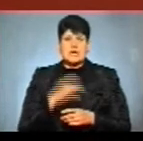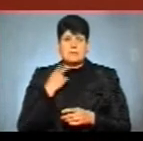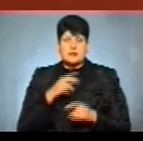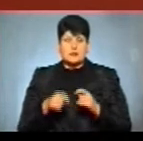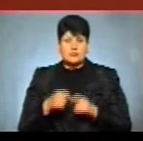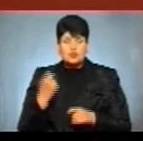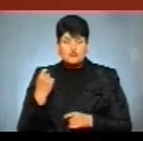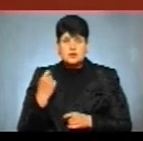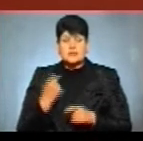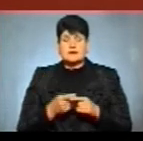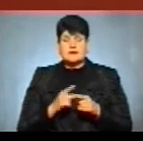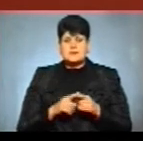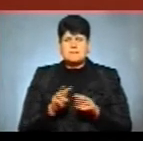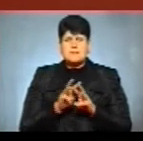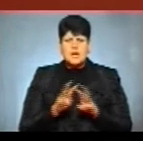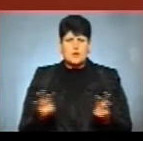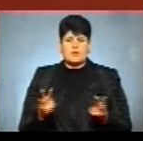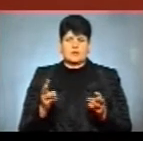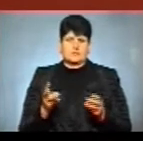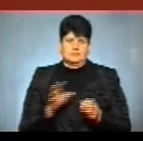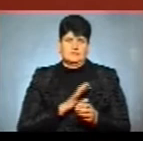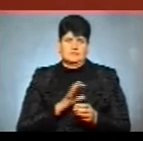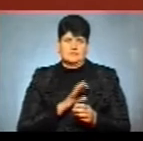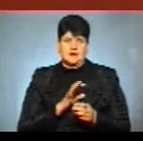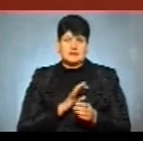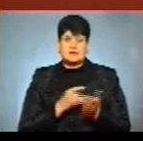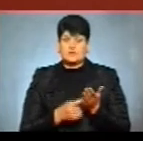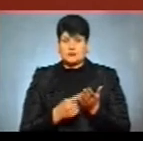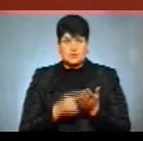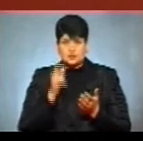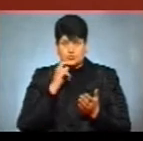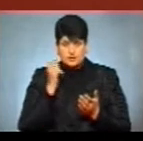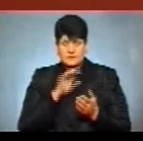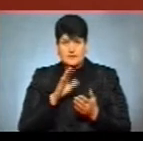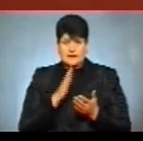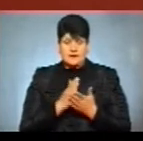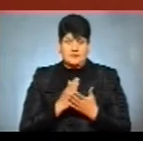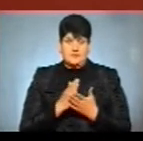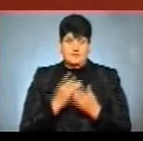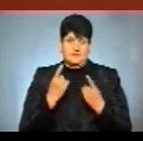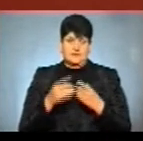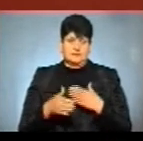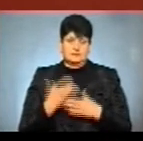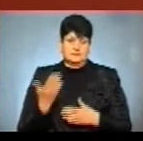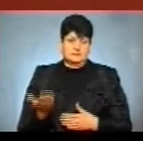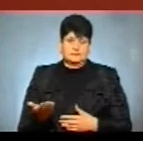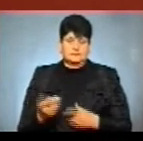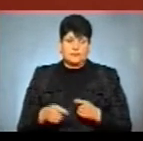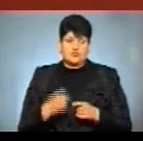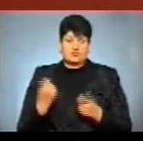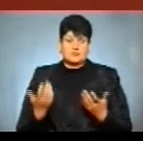правопорушень. Відтепер мільйонні статки, отримані з джерел, законність яких не доведено в Україні, не вважається карним злочином. Ну,